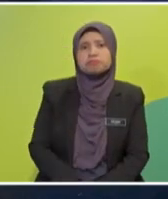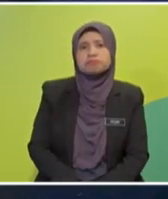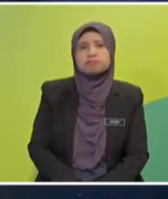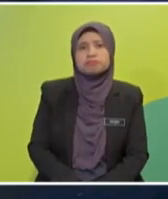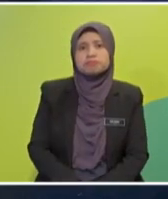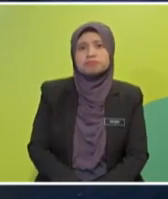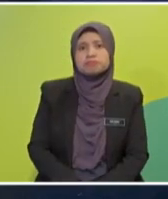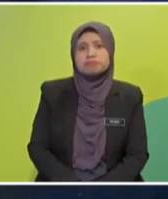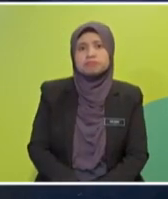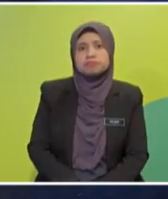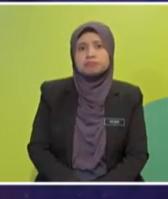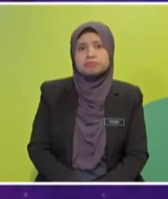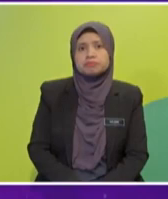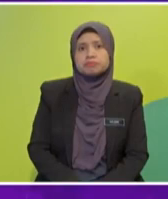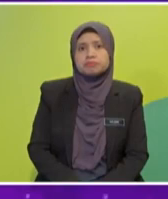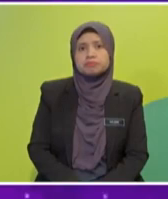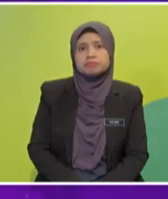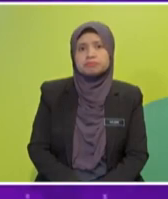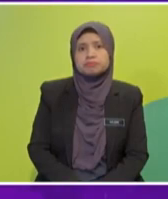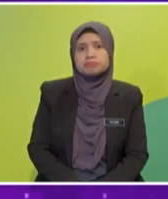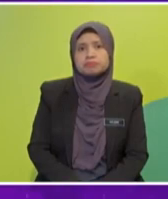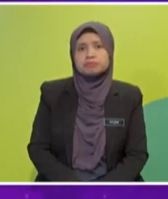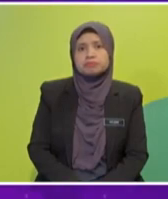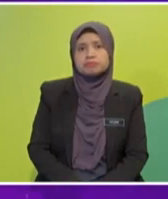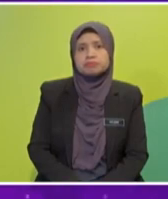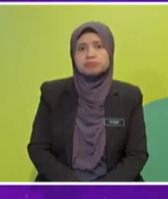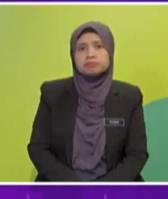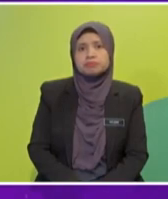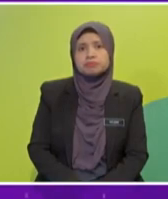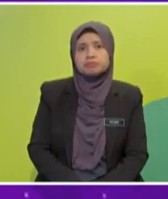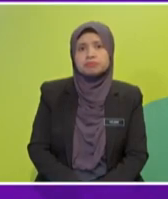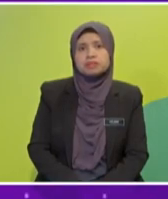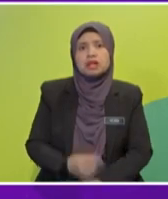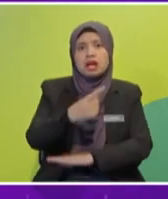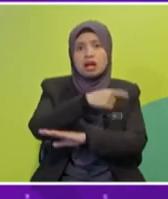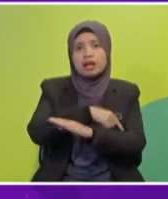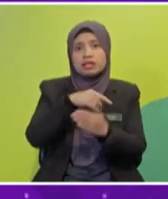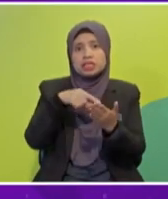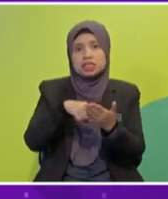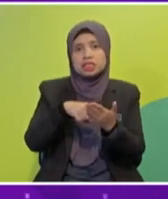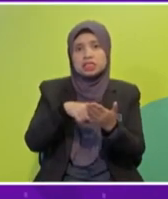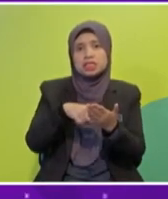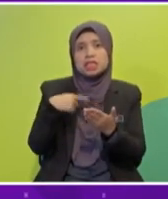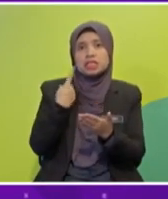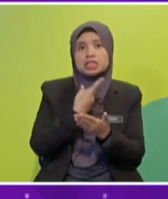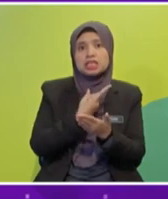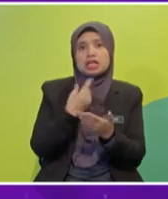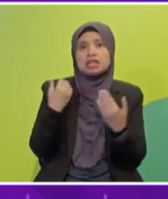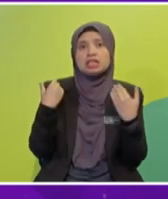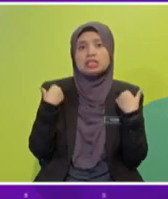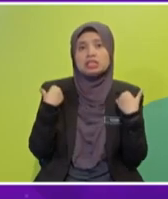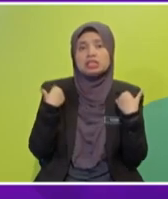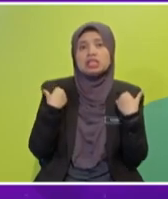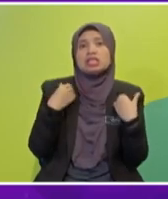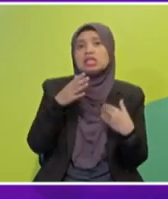tangan. Siapa nak jawab? Pantas-pantas. Hari ini Aiman, kita ada juga di sebelah murid-murid kita oleh